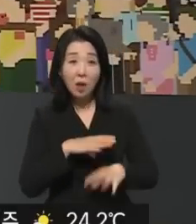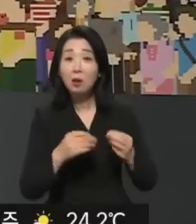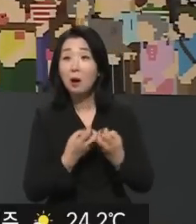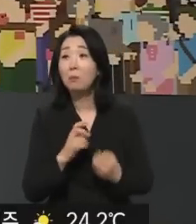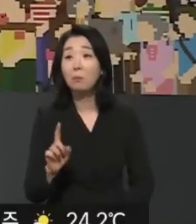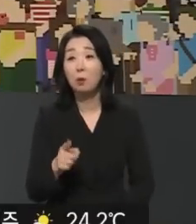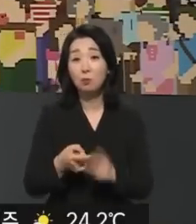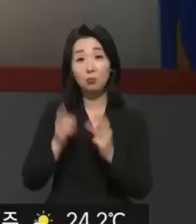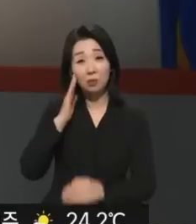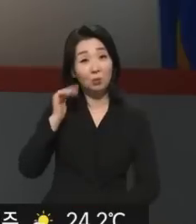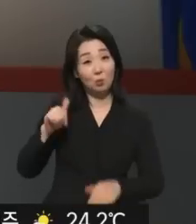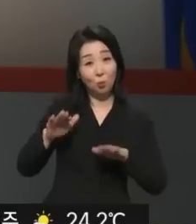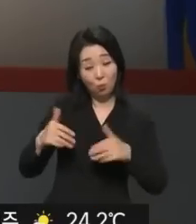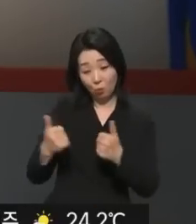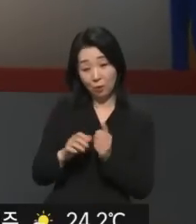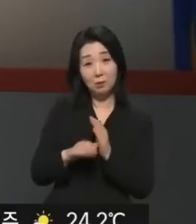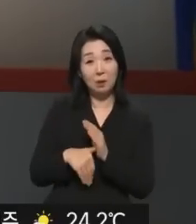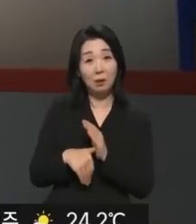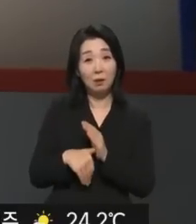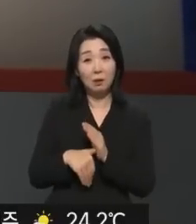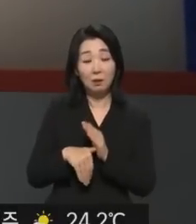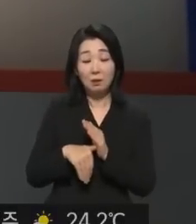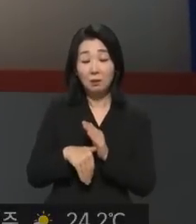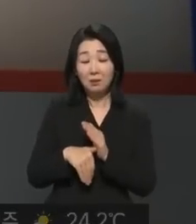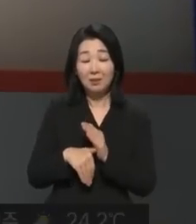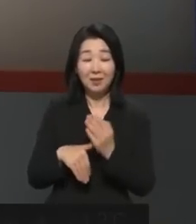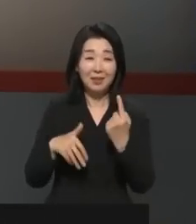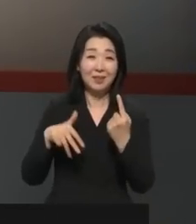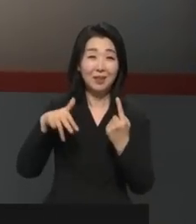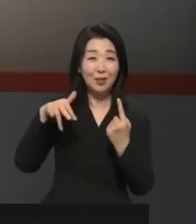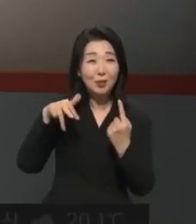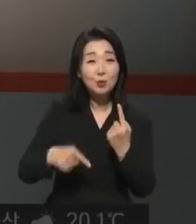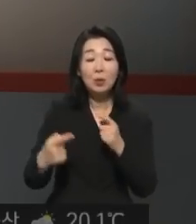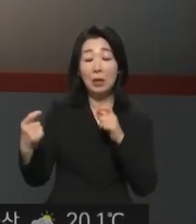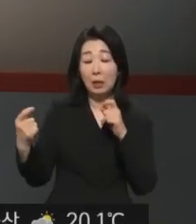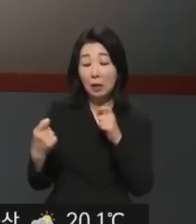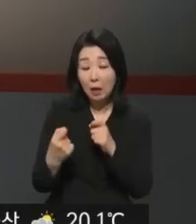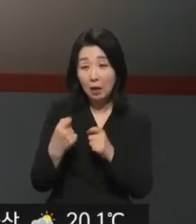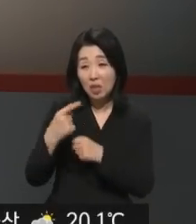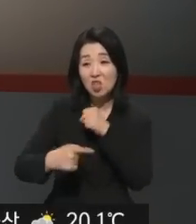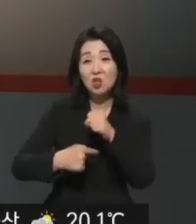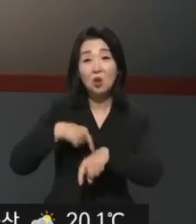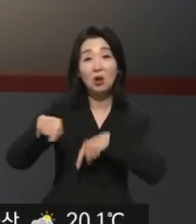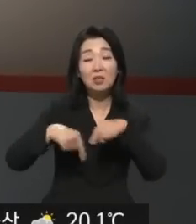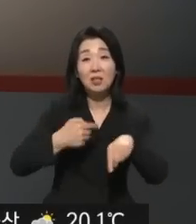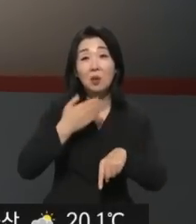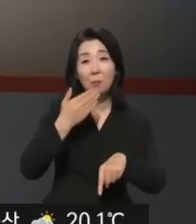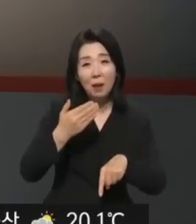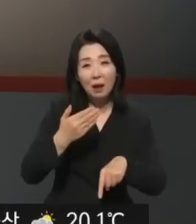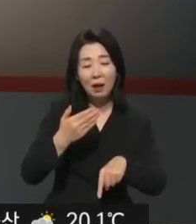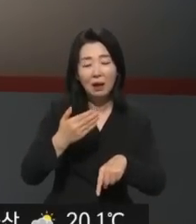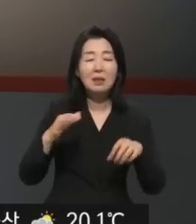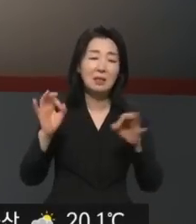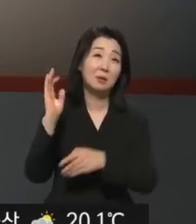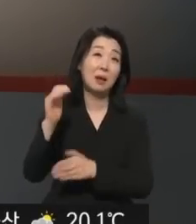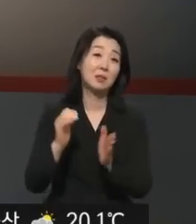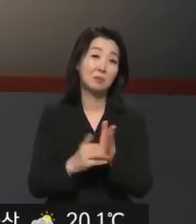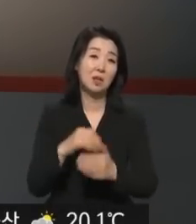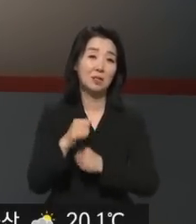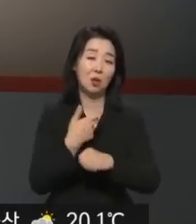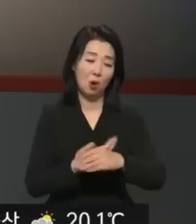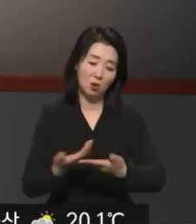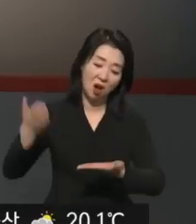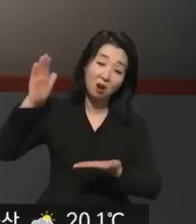윤 대통령 오늘 국무회의에서 이제 일주일 앞으로 다가온 취임 1주년에 대해 짧게 언급했습니다. 자유와